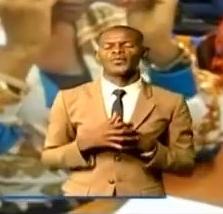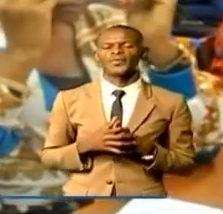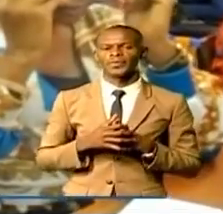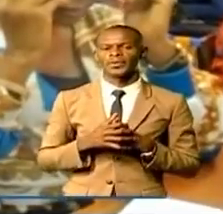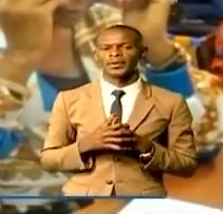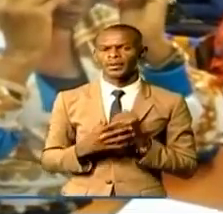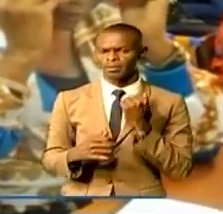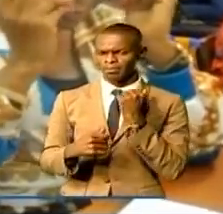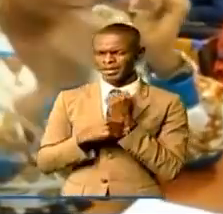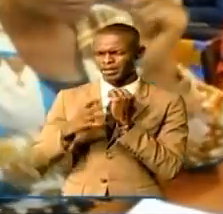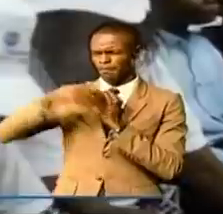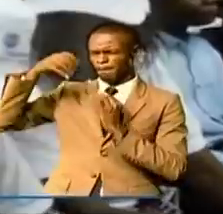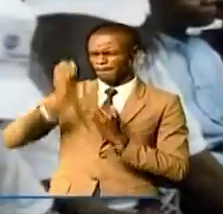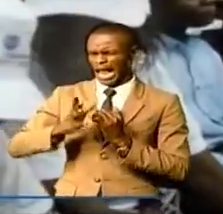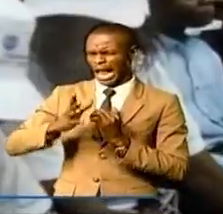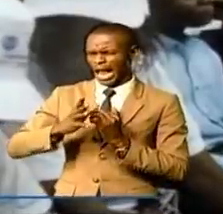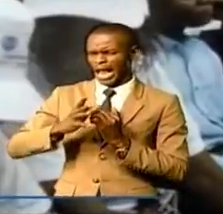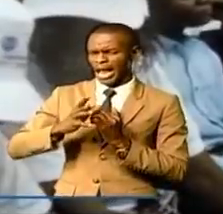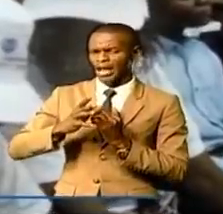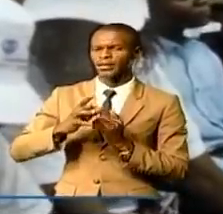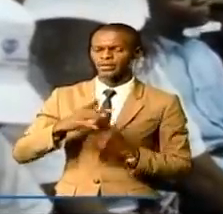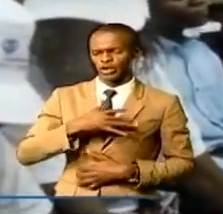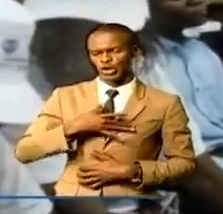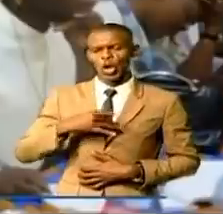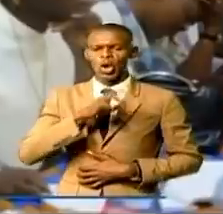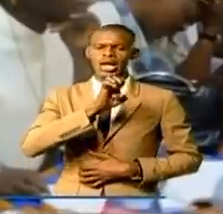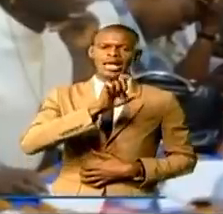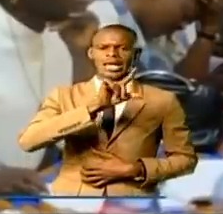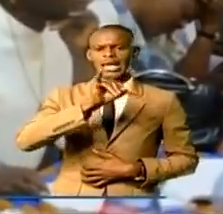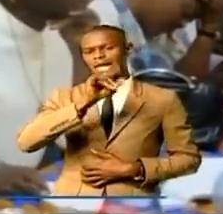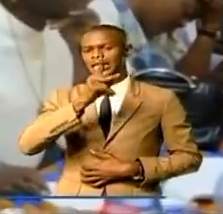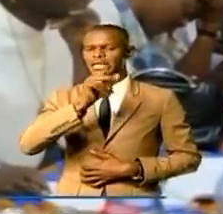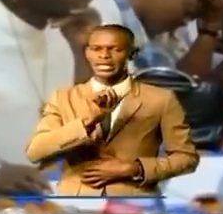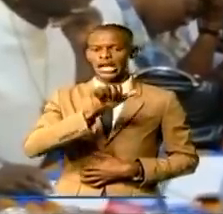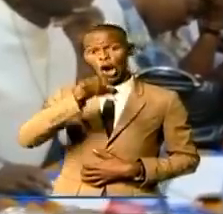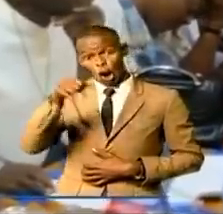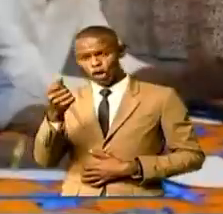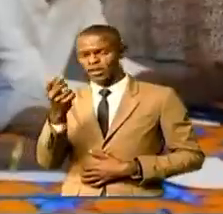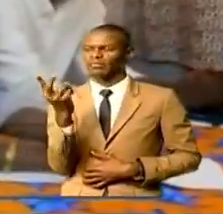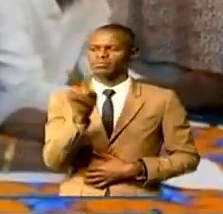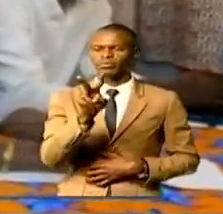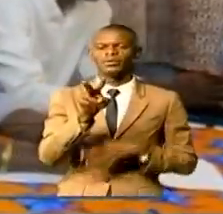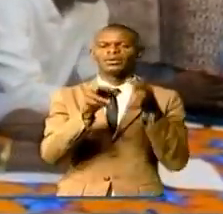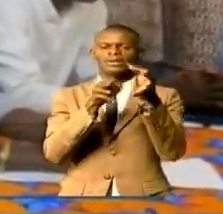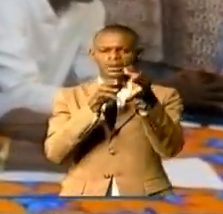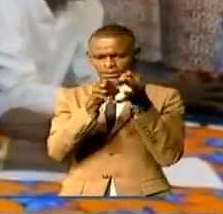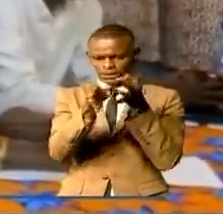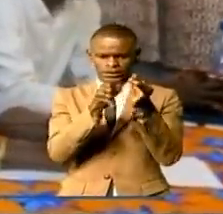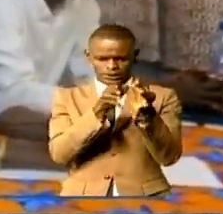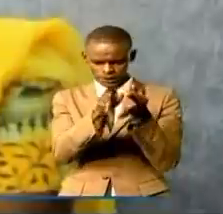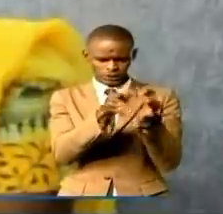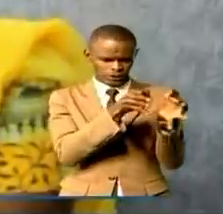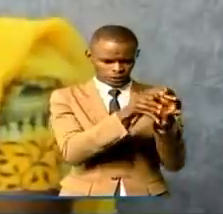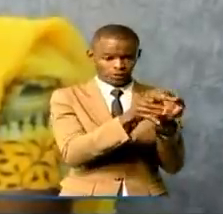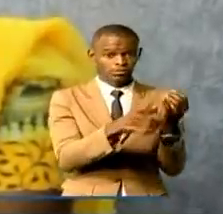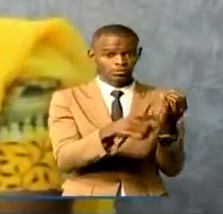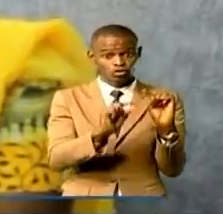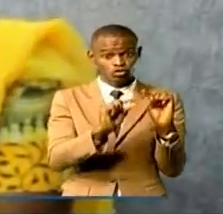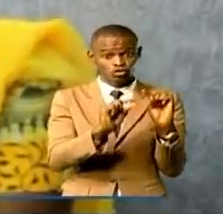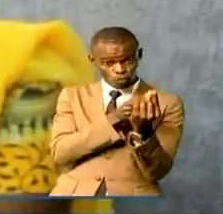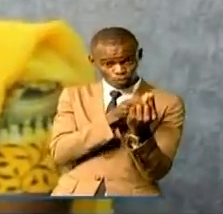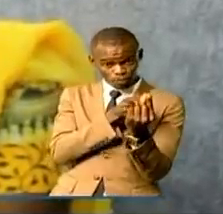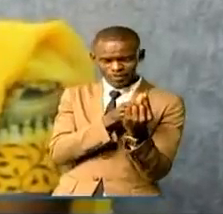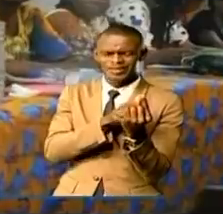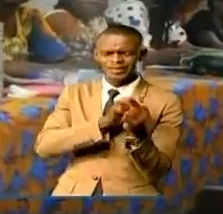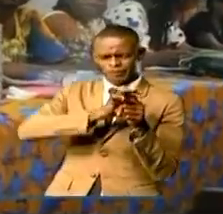les autres de l'accompagnement de l'Institut onusien sur les questions de violences basées sur le genre. Le PNID a salué l'implication